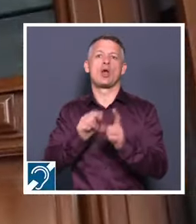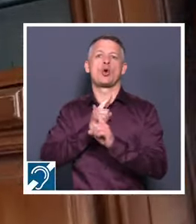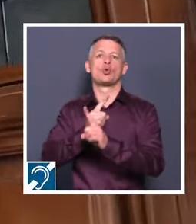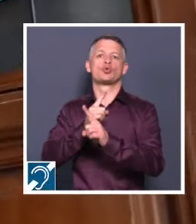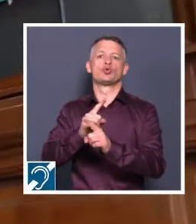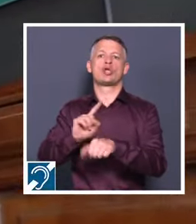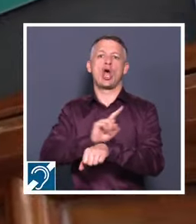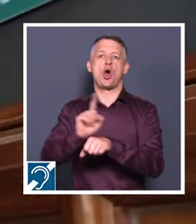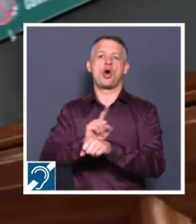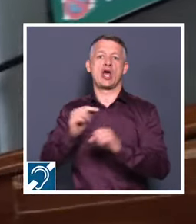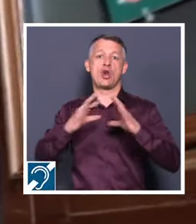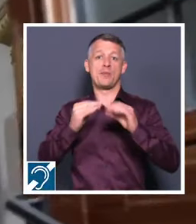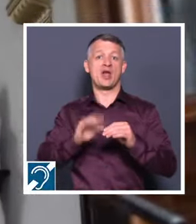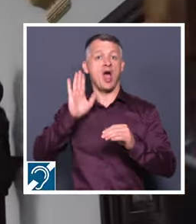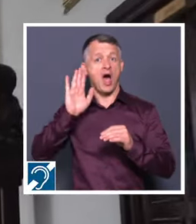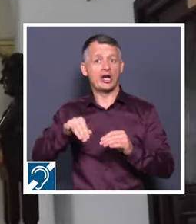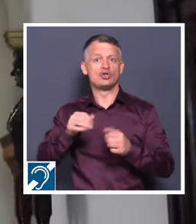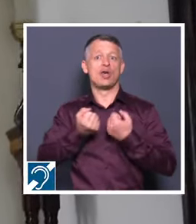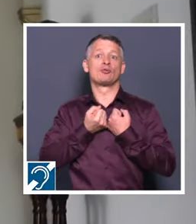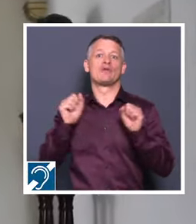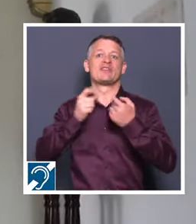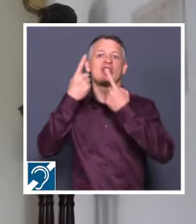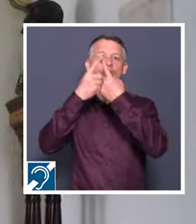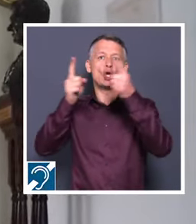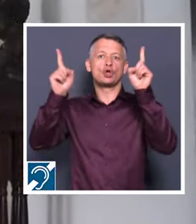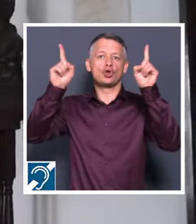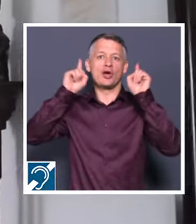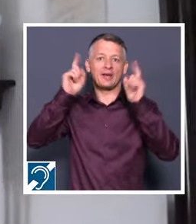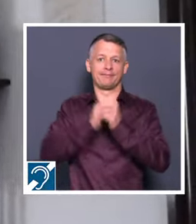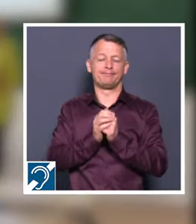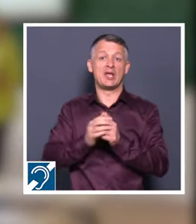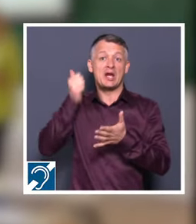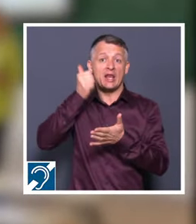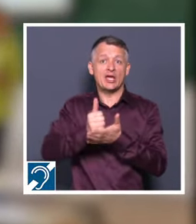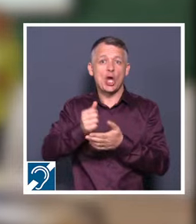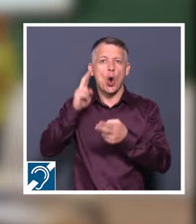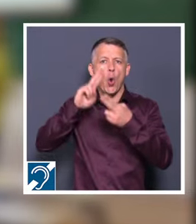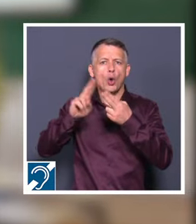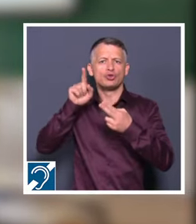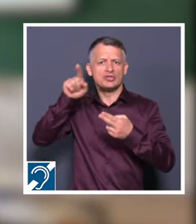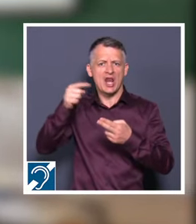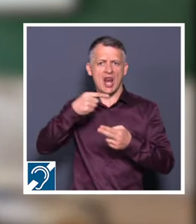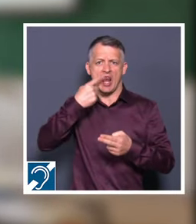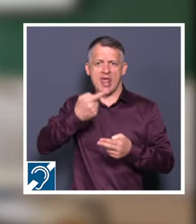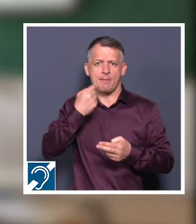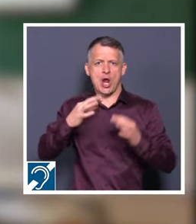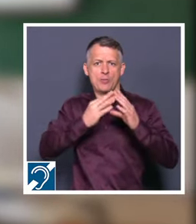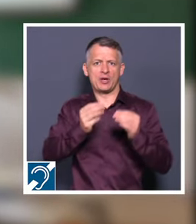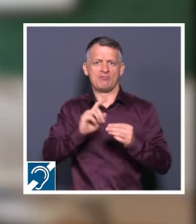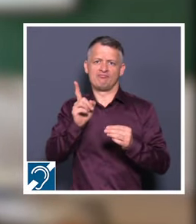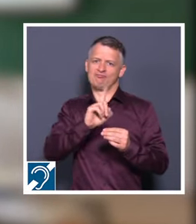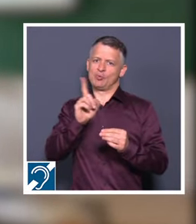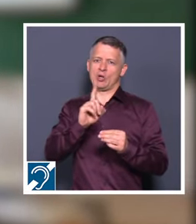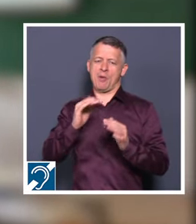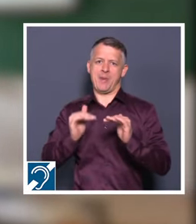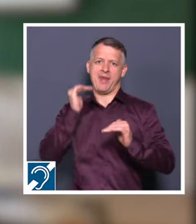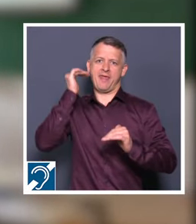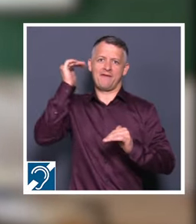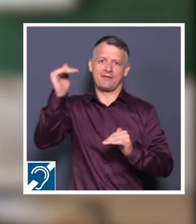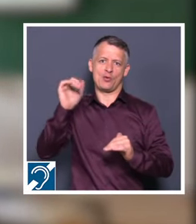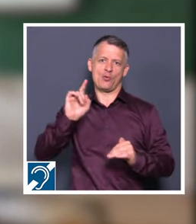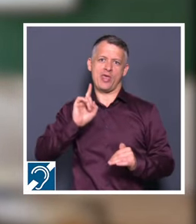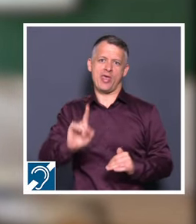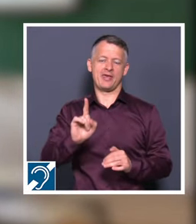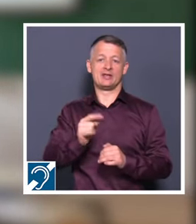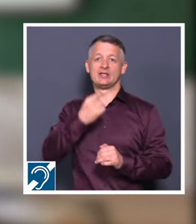și un doctorat în acest domeniu. În realitate, însă, cunoștințele de limba și literatura română nu erau pe măsură, spun elevii,